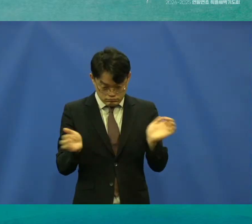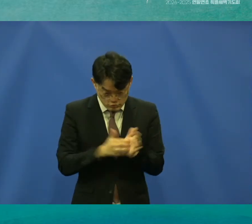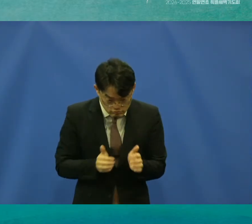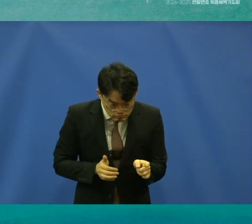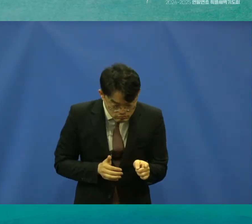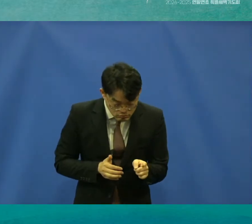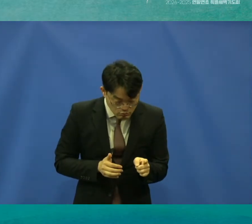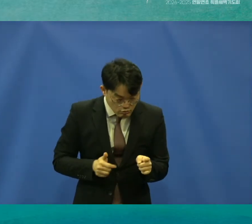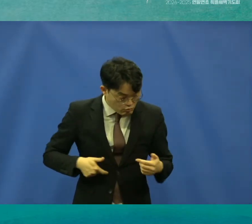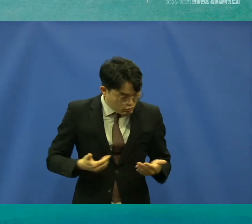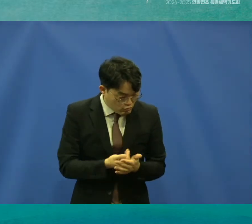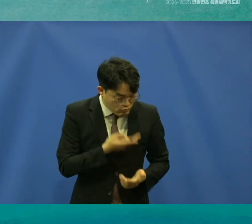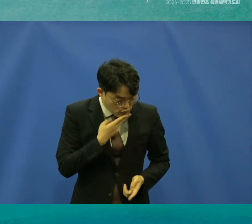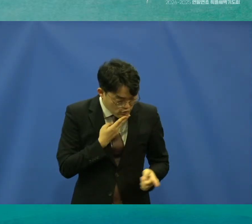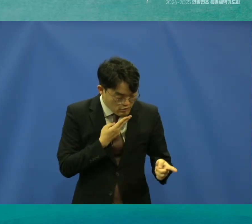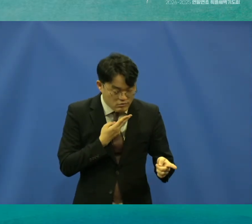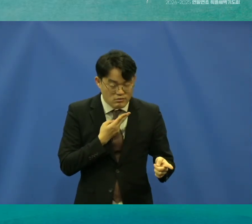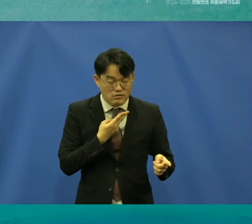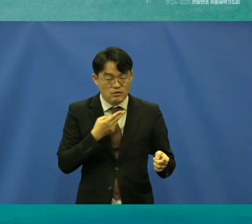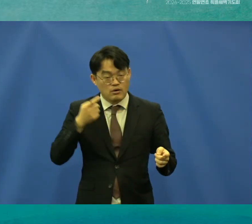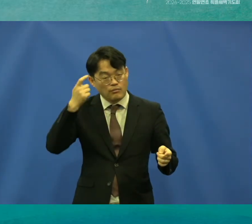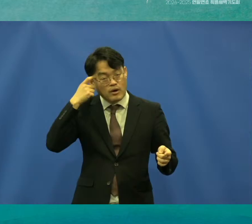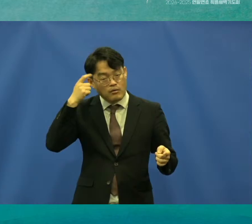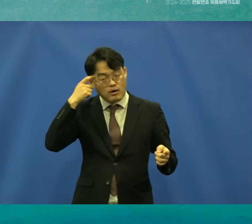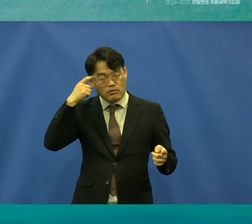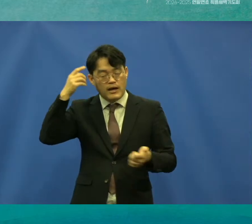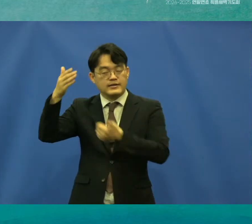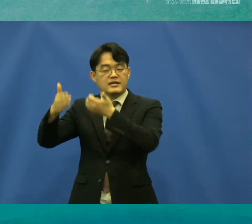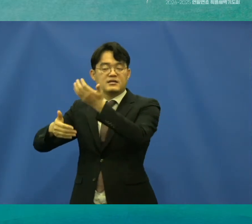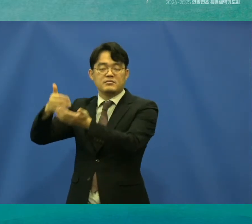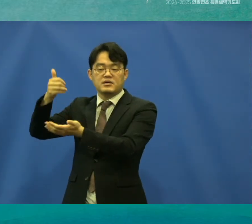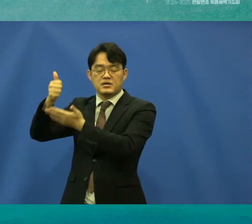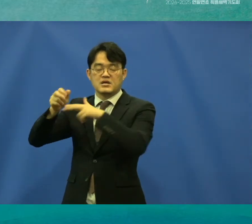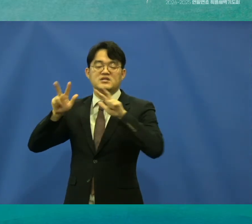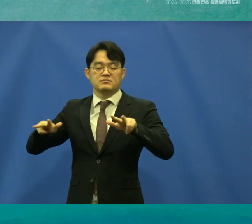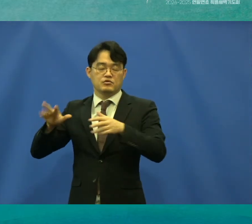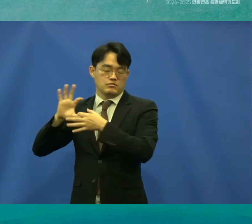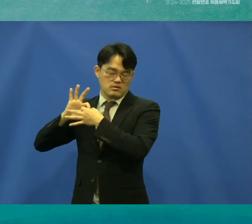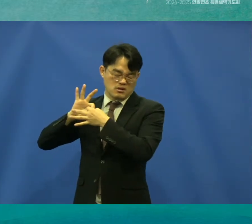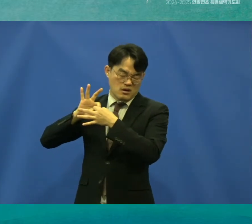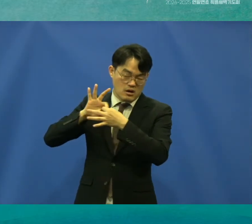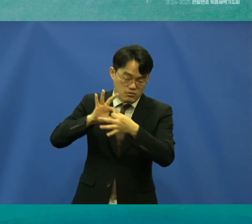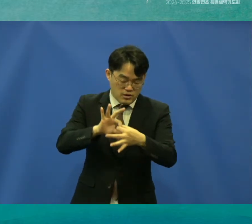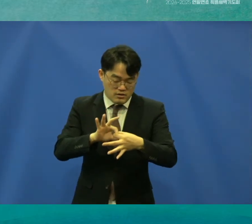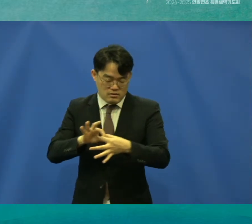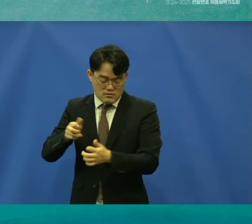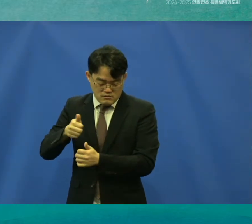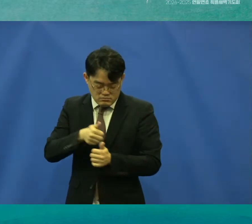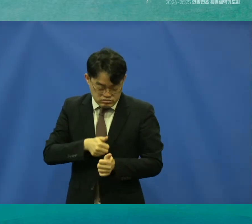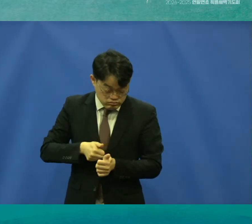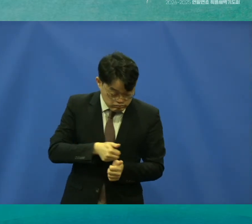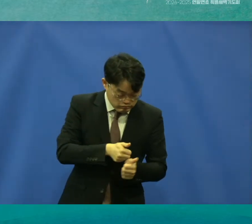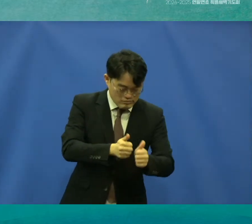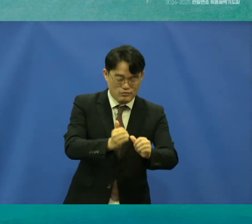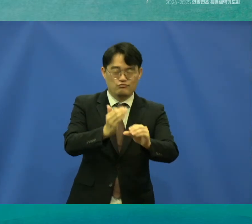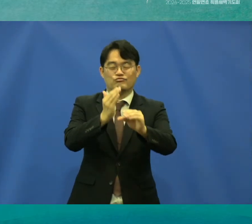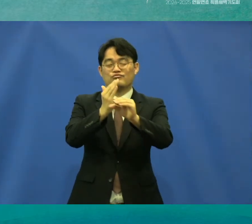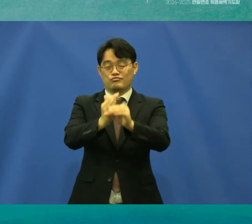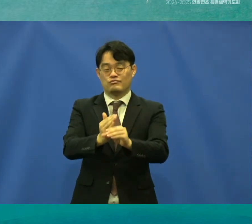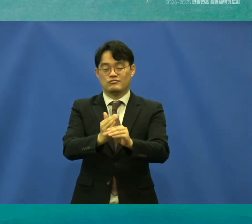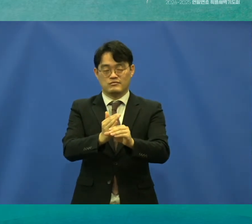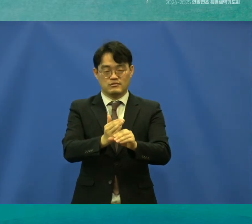우리는 도망칠 수 없어요. 도망을 가면 나만 힘들어지는 거죠.